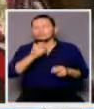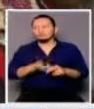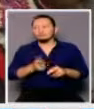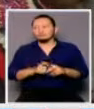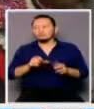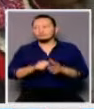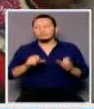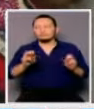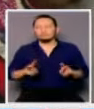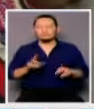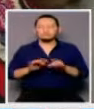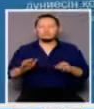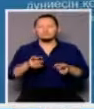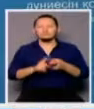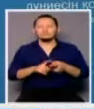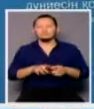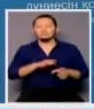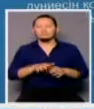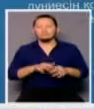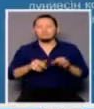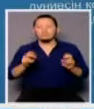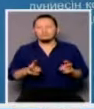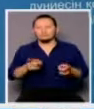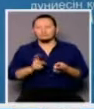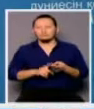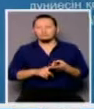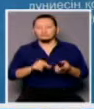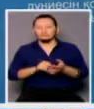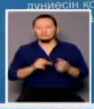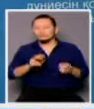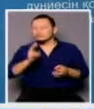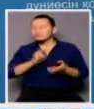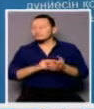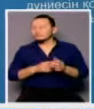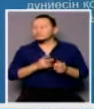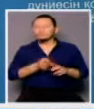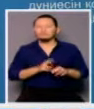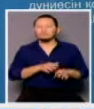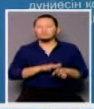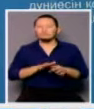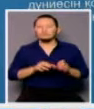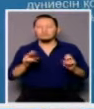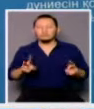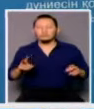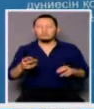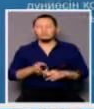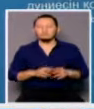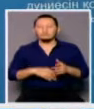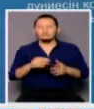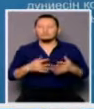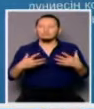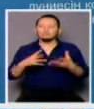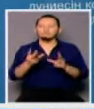Біздің қызметкерлерімізде арнайы материалдық техникалық базамен жарақтандырылды, киімдер алынып берілді. Бұның барлығы